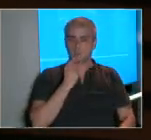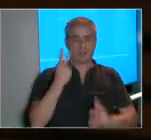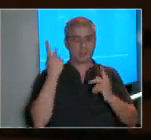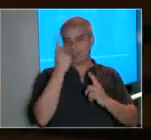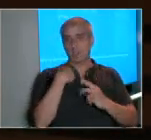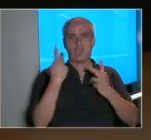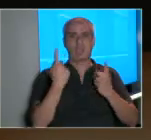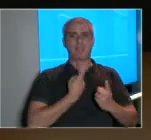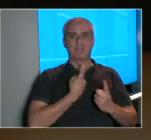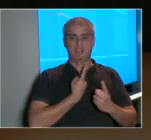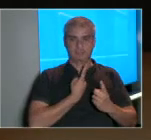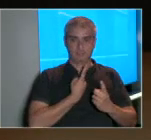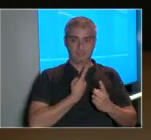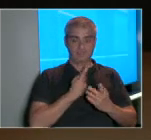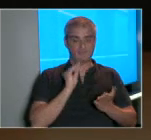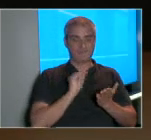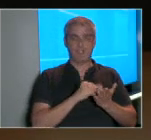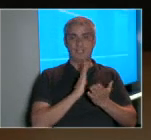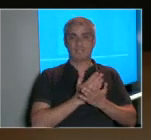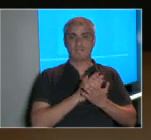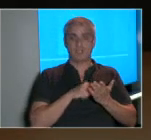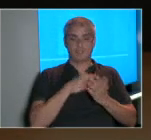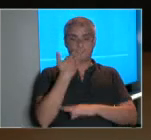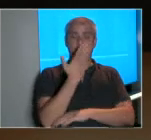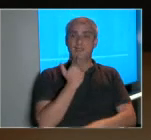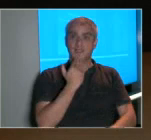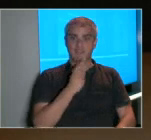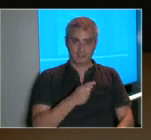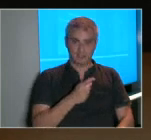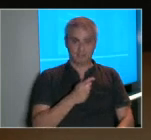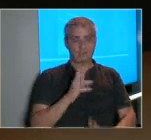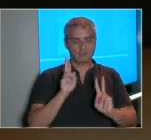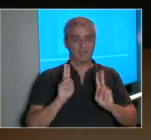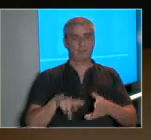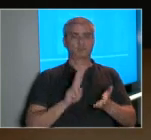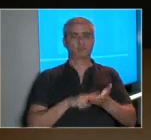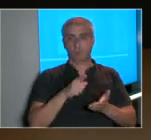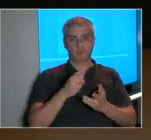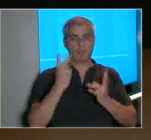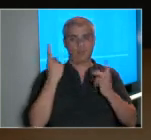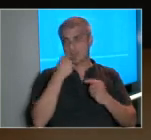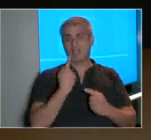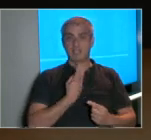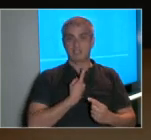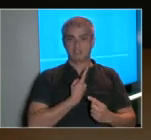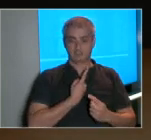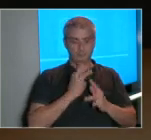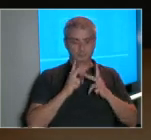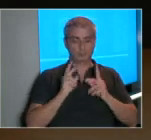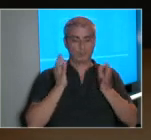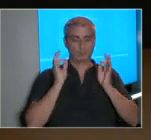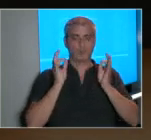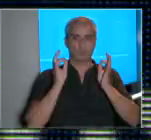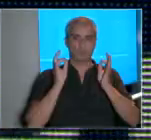להגדרה עצמית, וקביעה שבמדינת ישראל תמומש זכות זו להגדרה עצמית, באופן